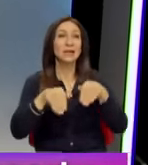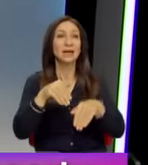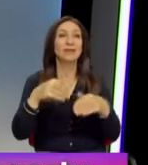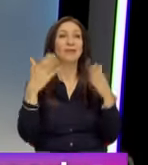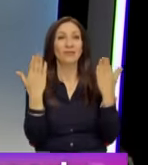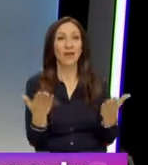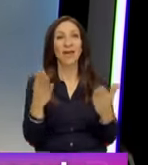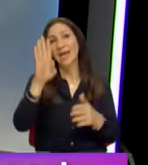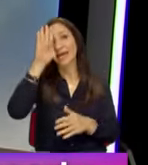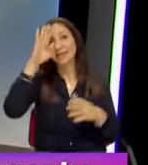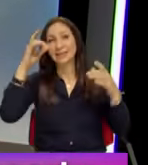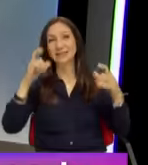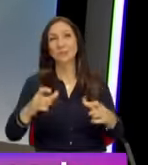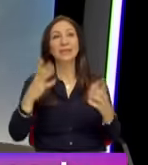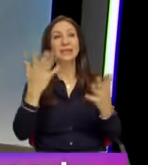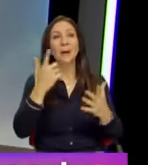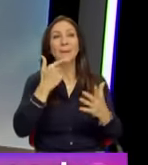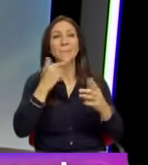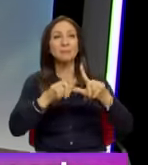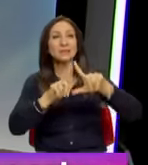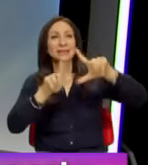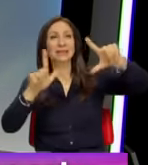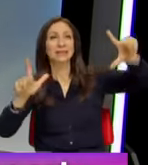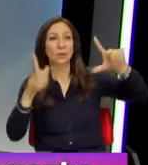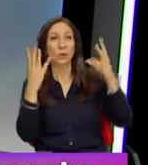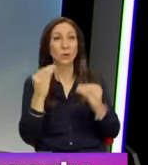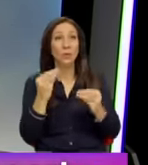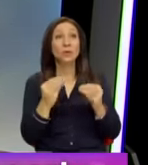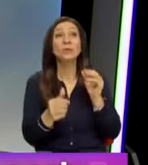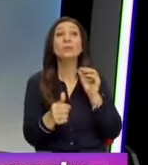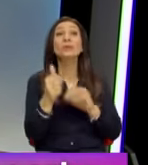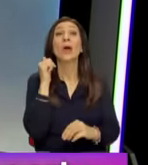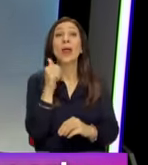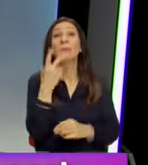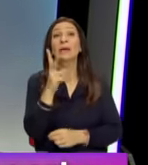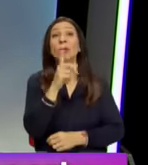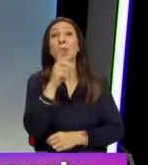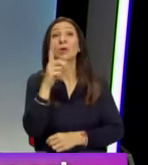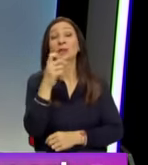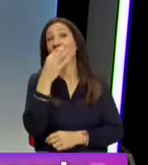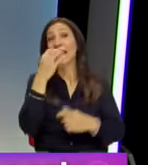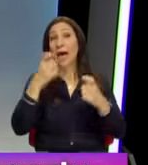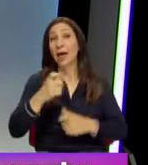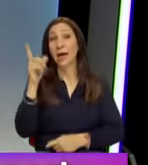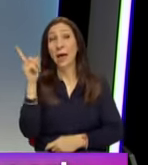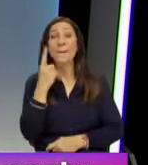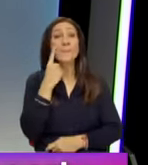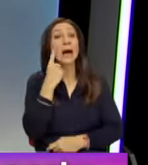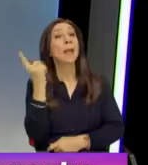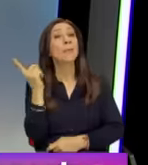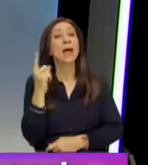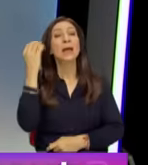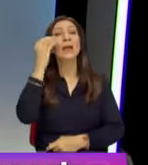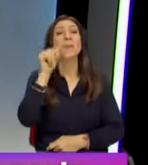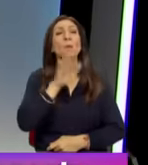ve İstanbul'un nasıl kıpkırmızı hale geldiği. Dönelim 2019 Ankara'ya bakalım.